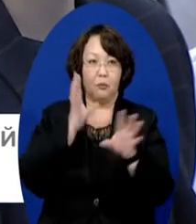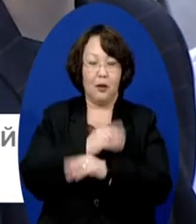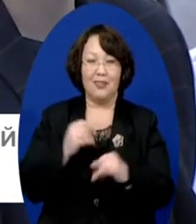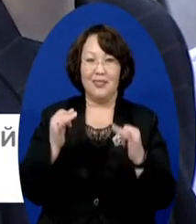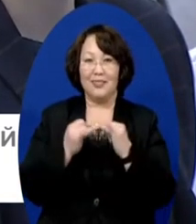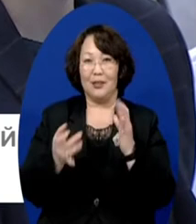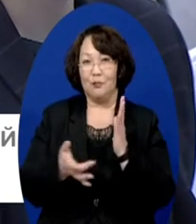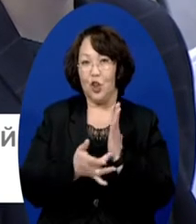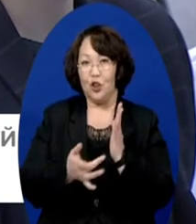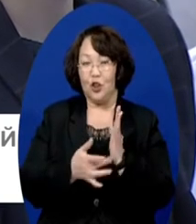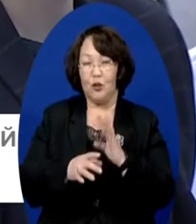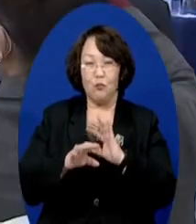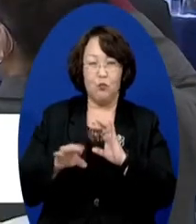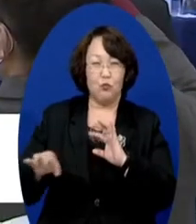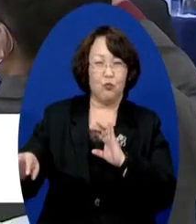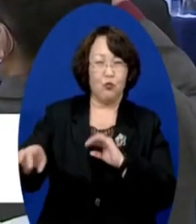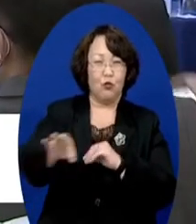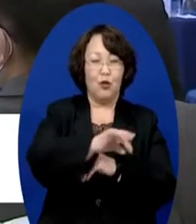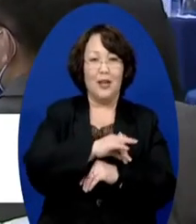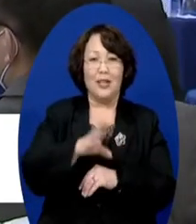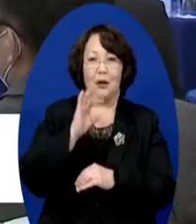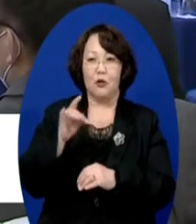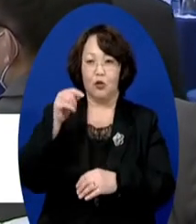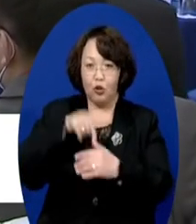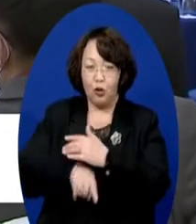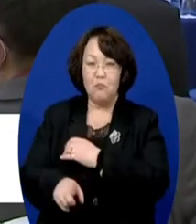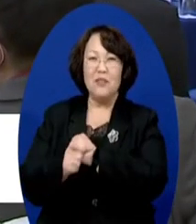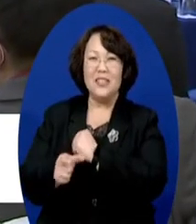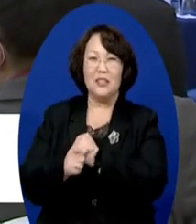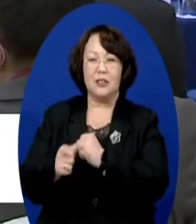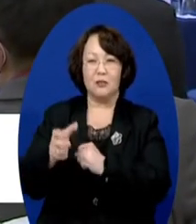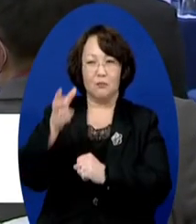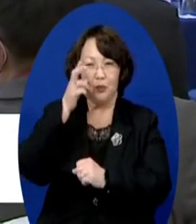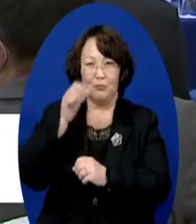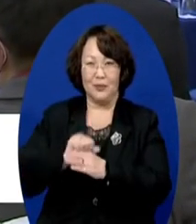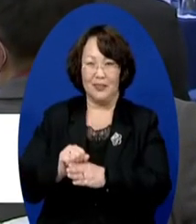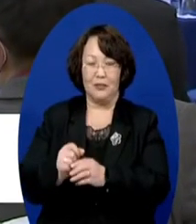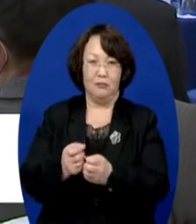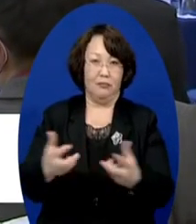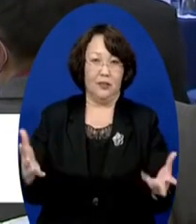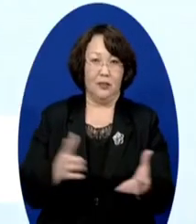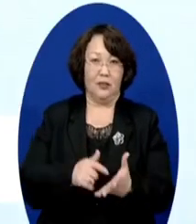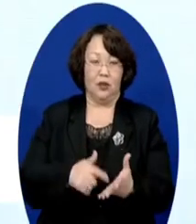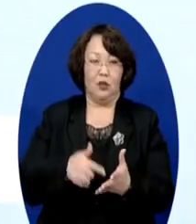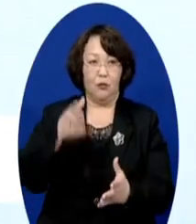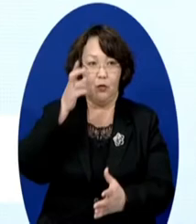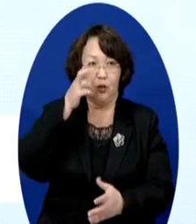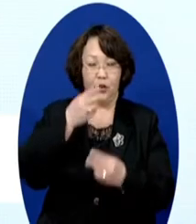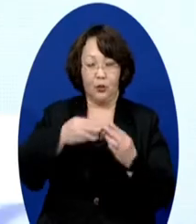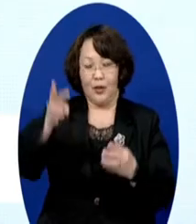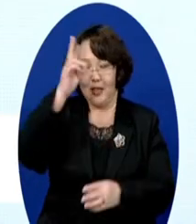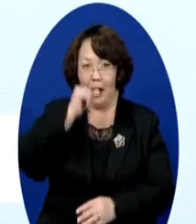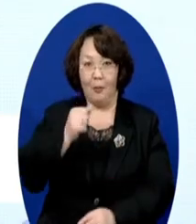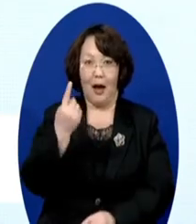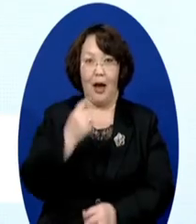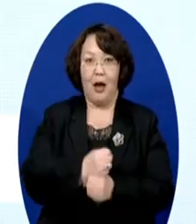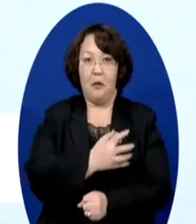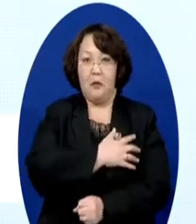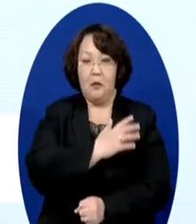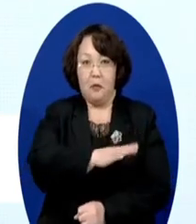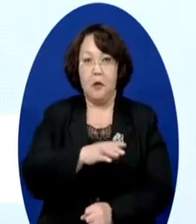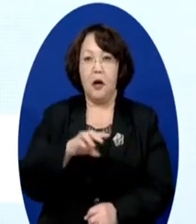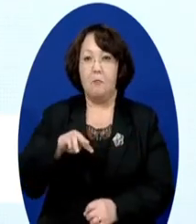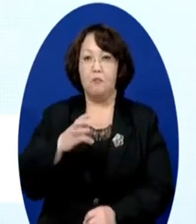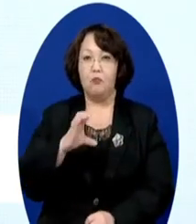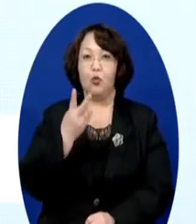цахим технологи гэдэг бүхий л салбарт мэрэгжилтэн шаардлагатай. Үүнийг бэлтгэх нь ганцхан боловсрал шинжлэх ухаан яамны эсвэл мэрэгжил